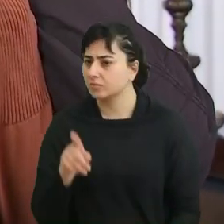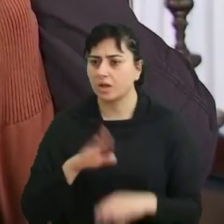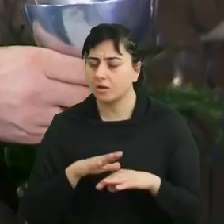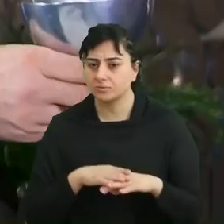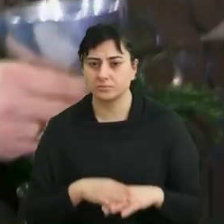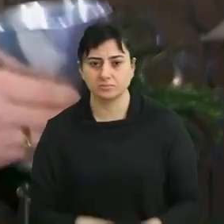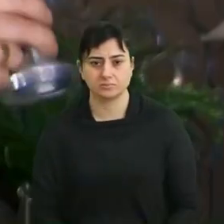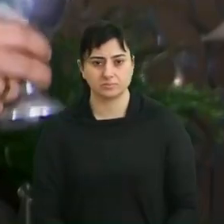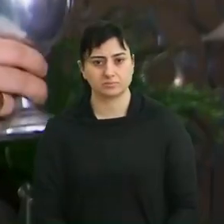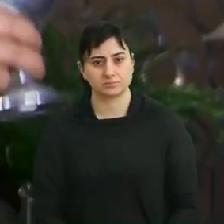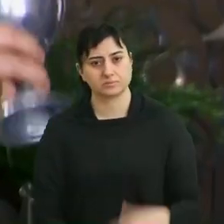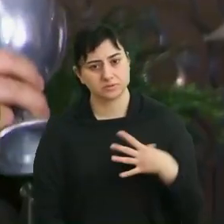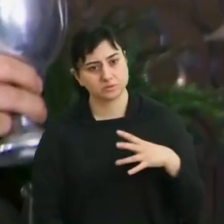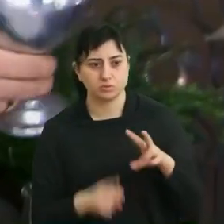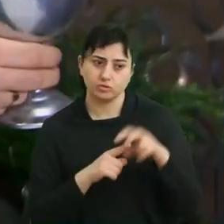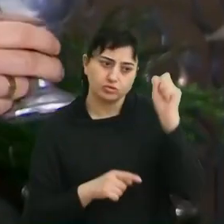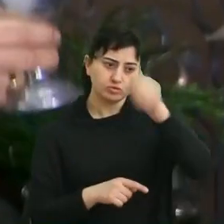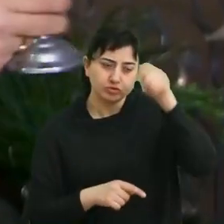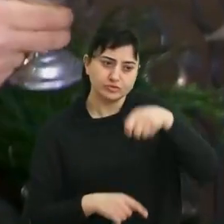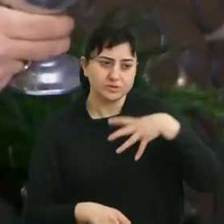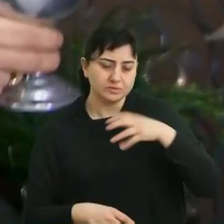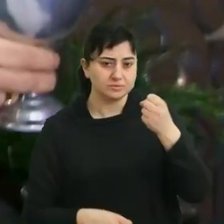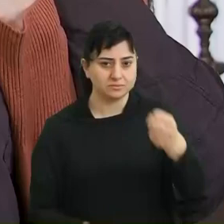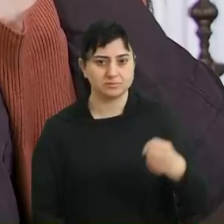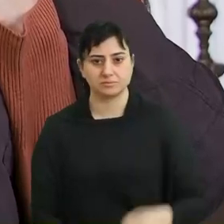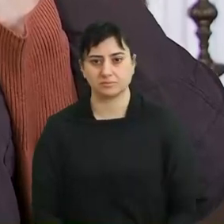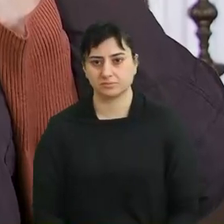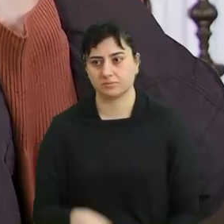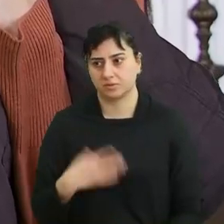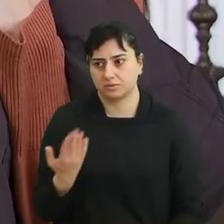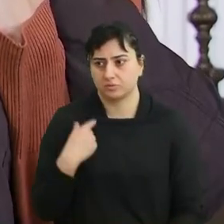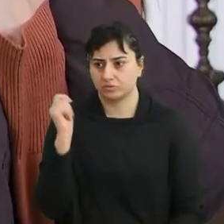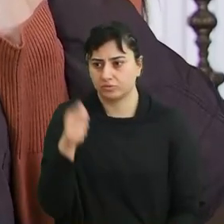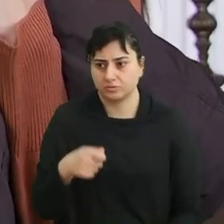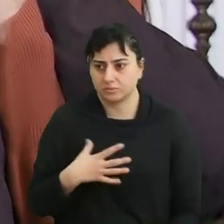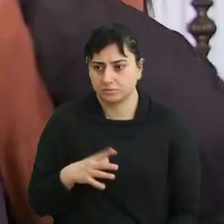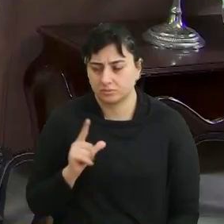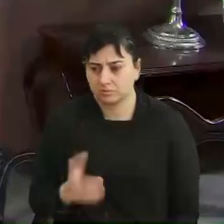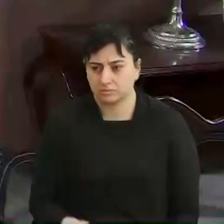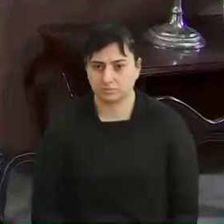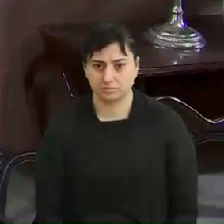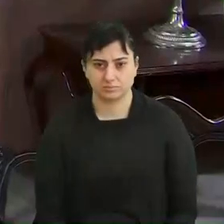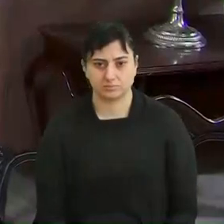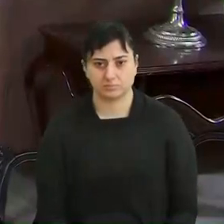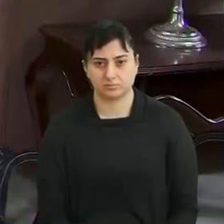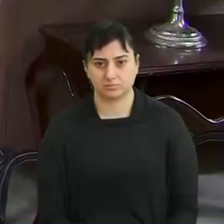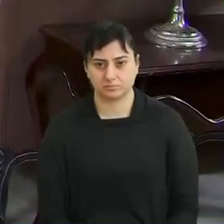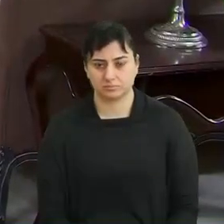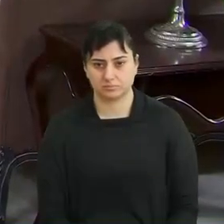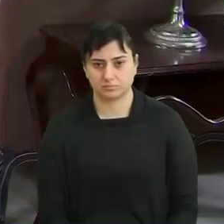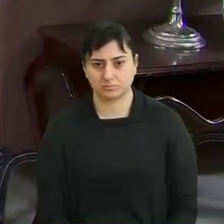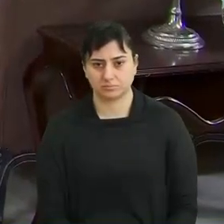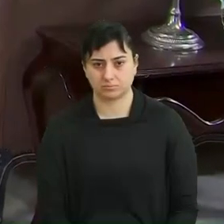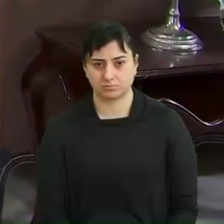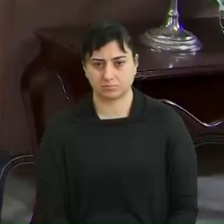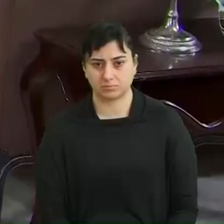Sarp? Hani Nurhan'a vurmak istersen diye, onun için. Ay canım, niye vurayım Nurhan'a? Canım ya.